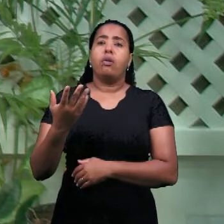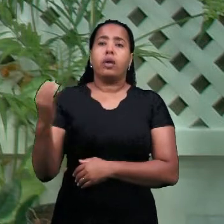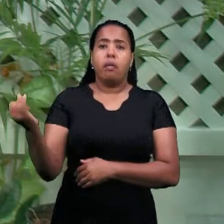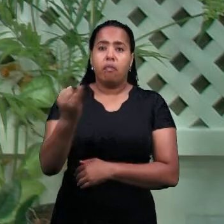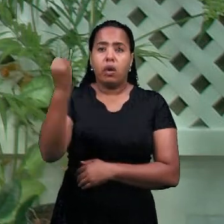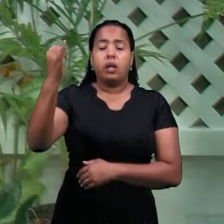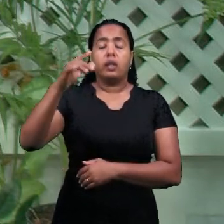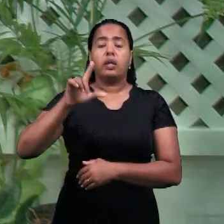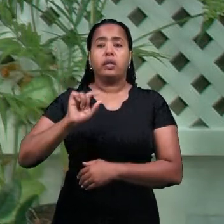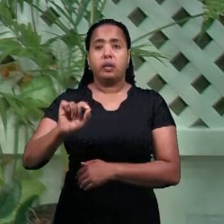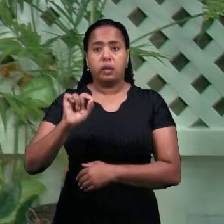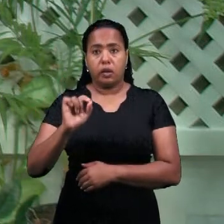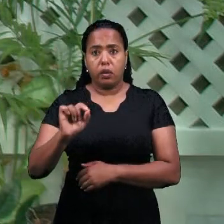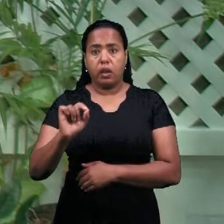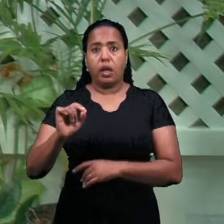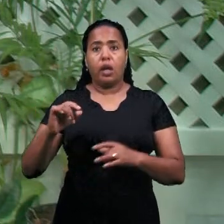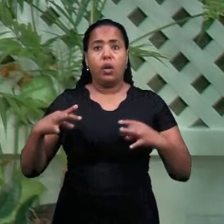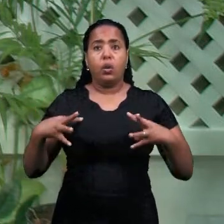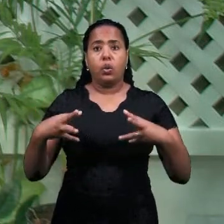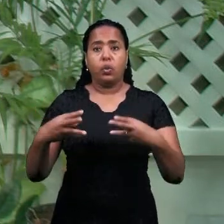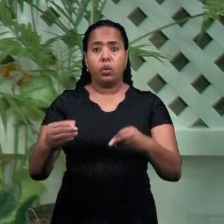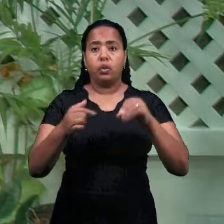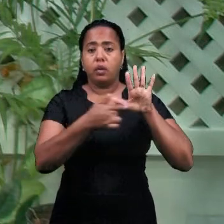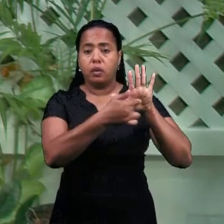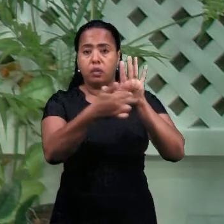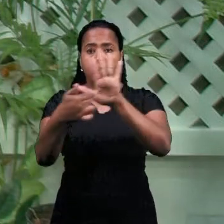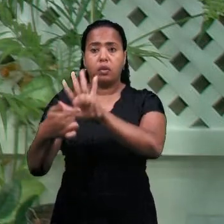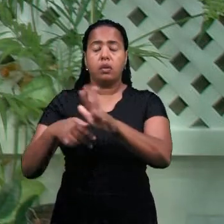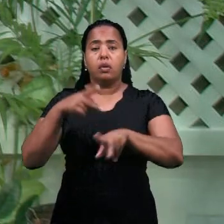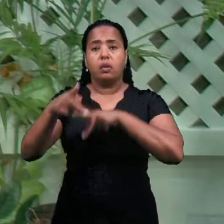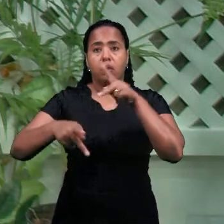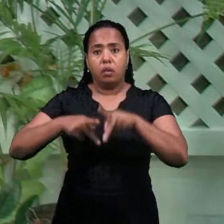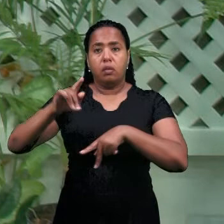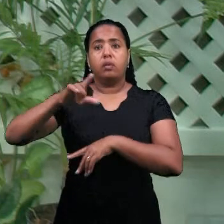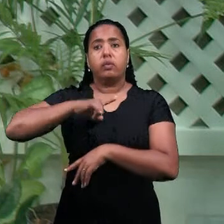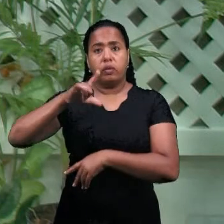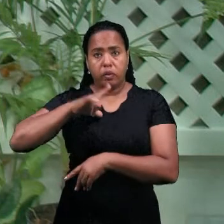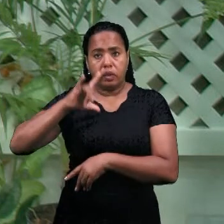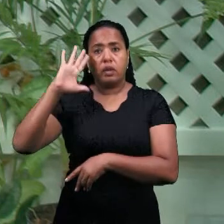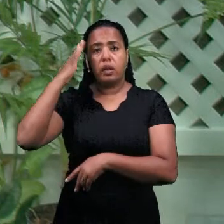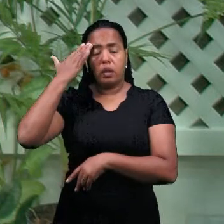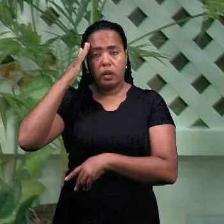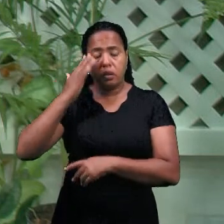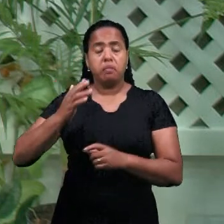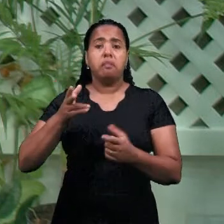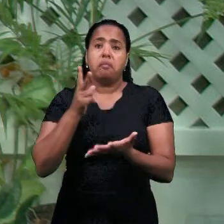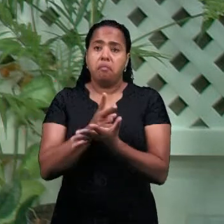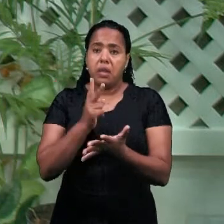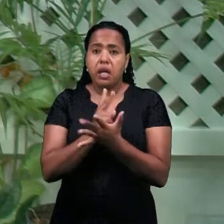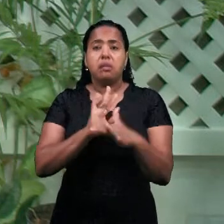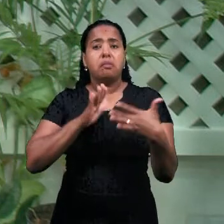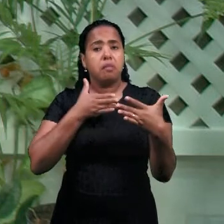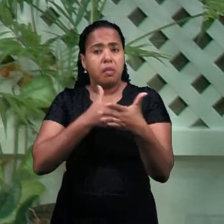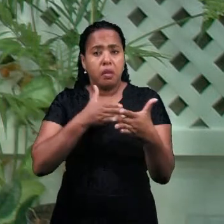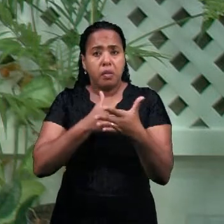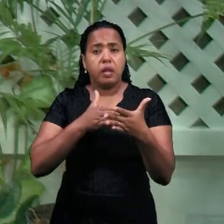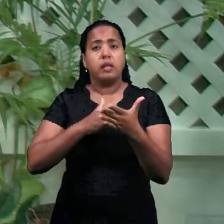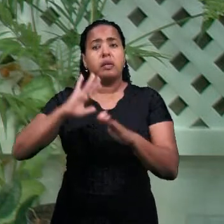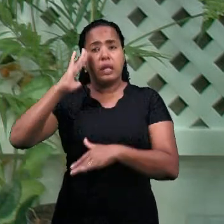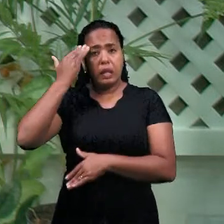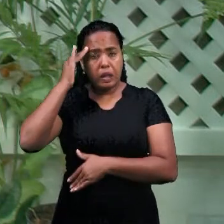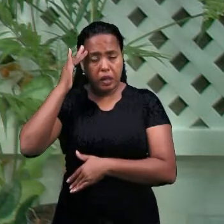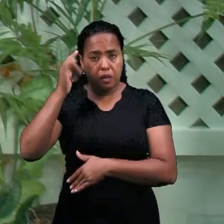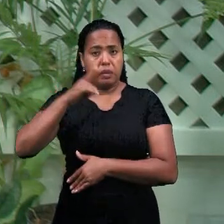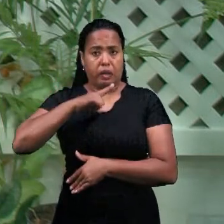nous parlons ici, est compris par le peuple, même s'il y a des limitations de la compréhension. Je vais dire une